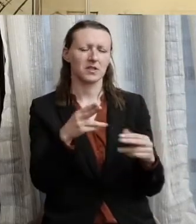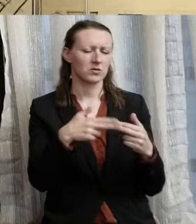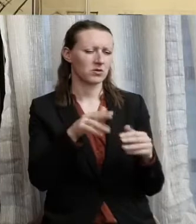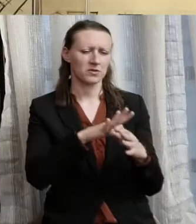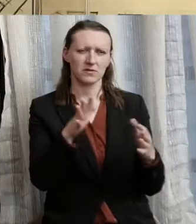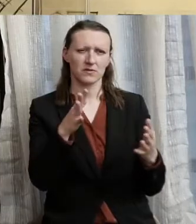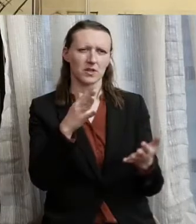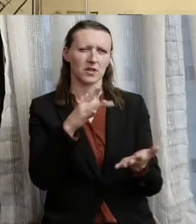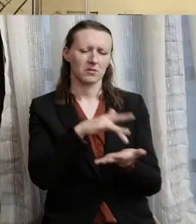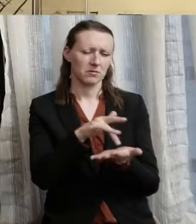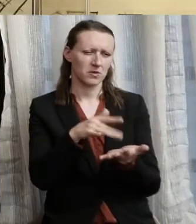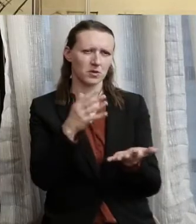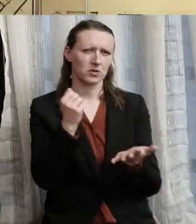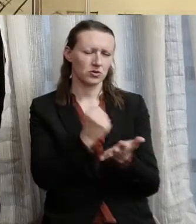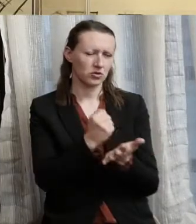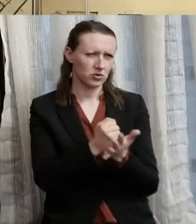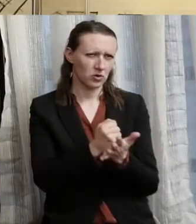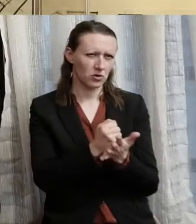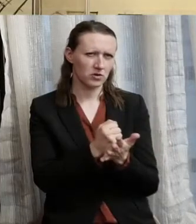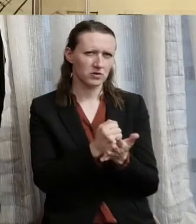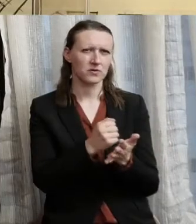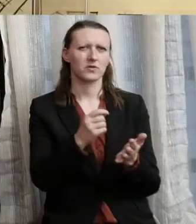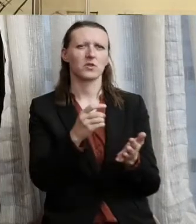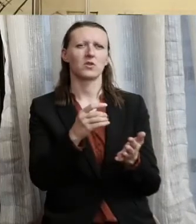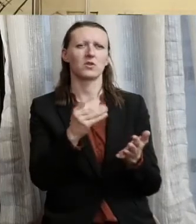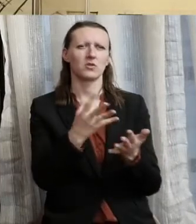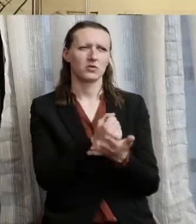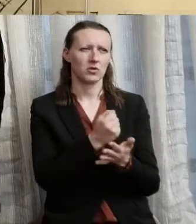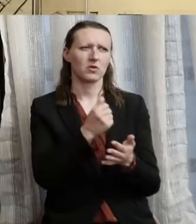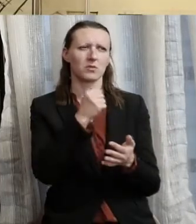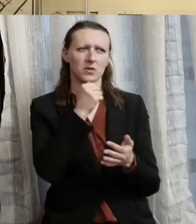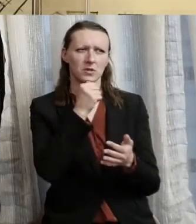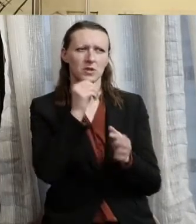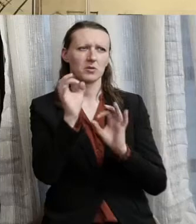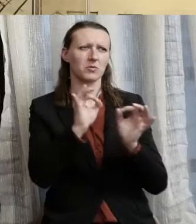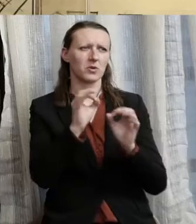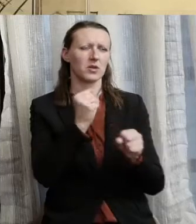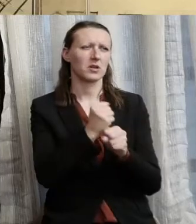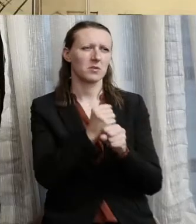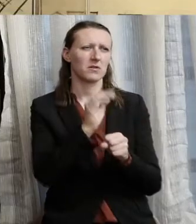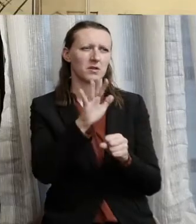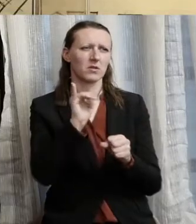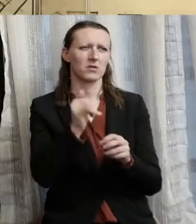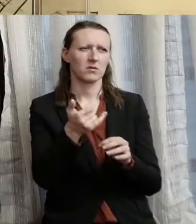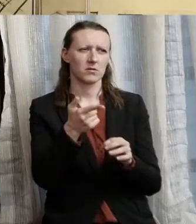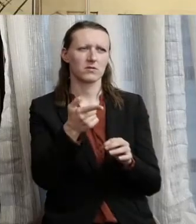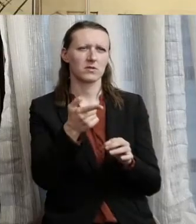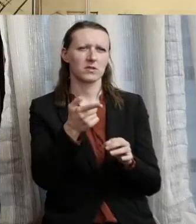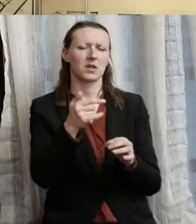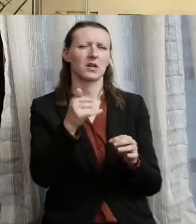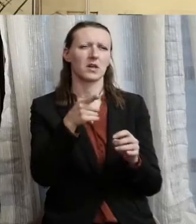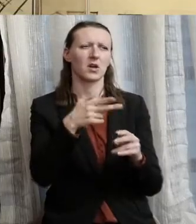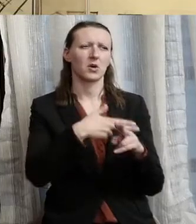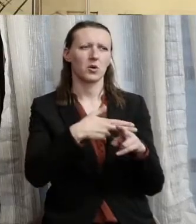sve lokacijske i skoro sve građevinske dozvole i projekt je koncipiran na način da